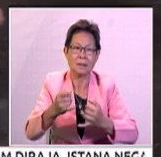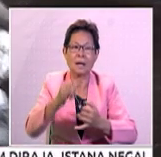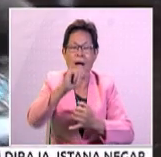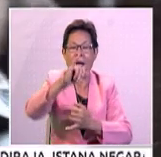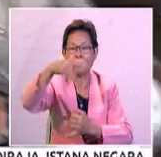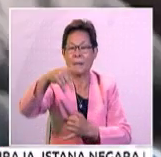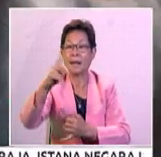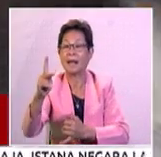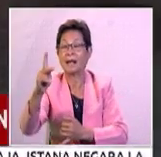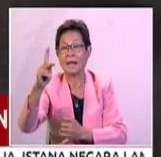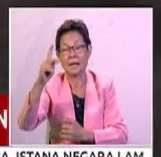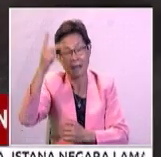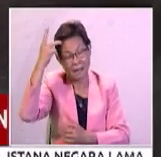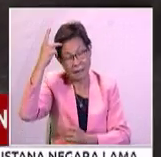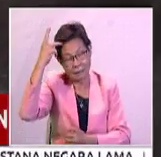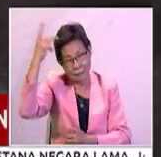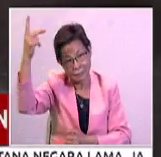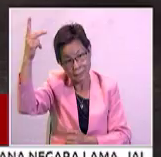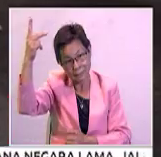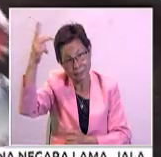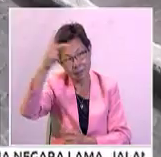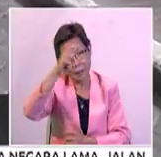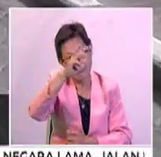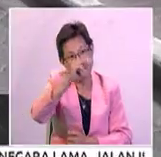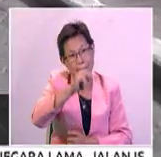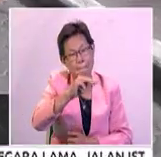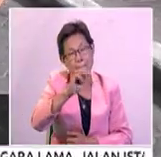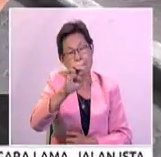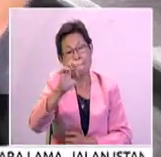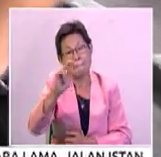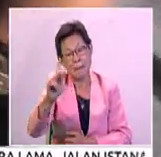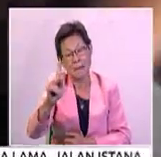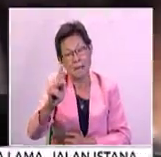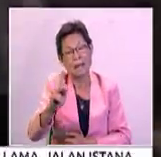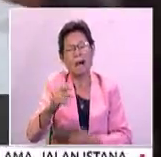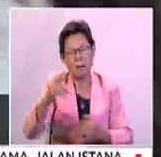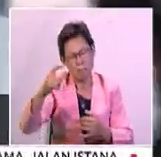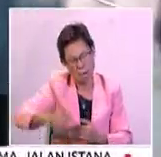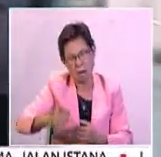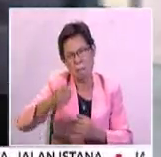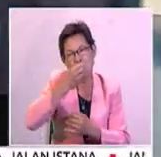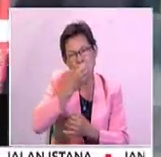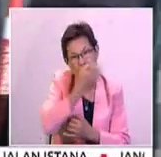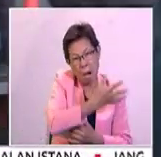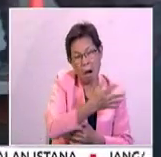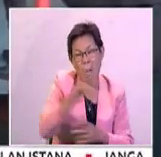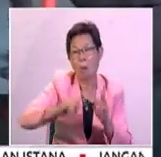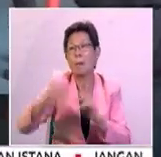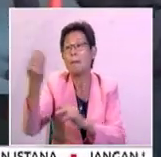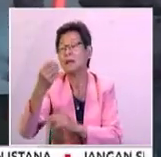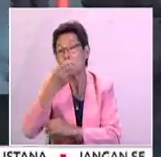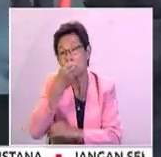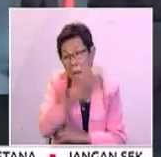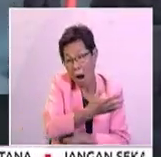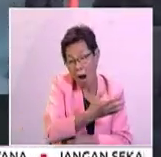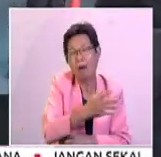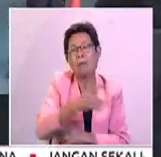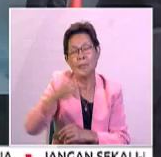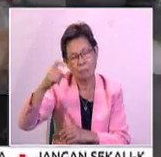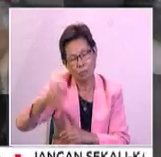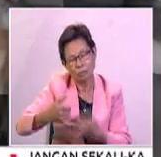IPK Kelantan, Assistant Commissioner Mit Embong, selain memerlukan maklumat daripada orang awam, pihaknya